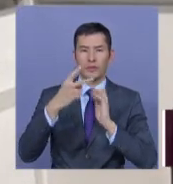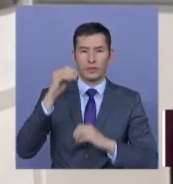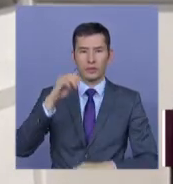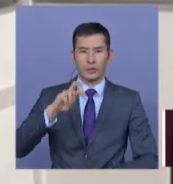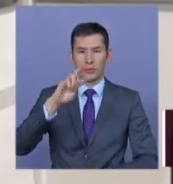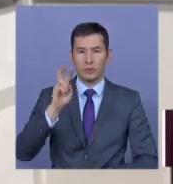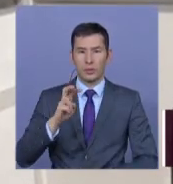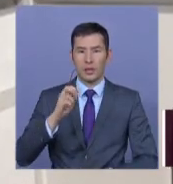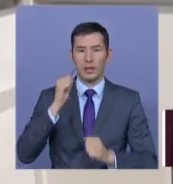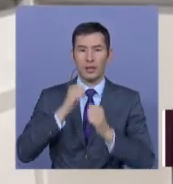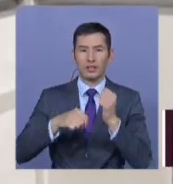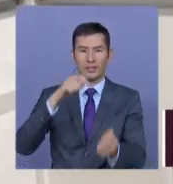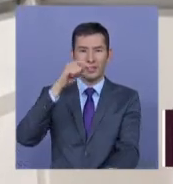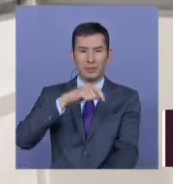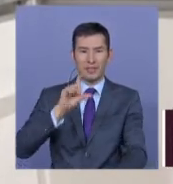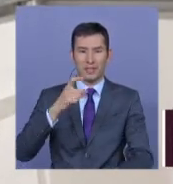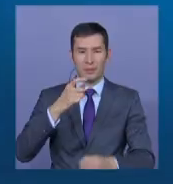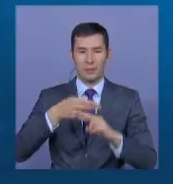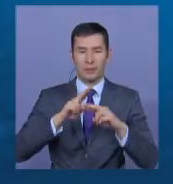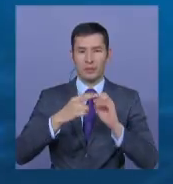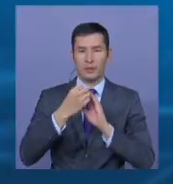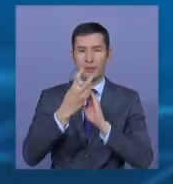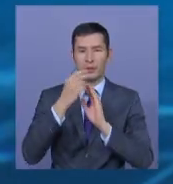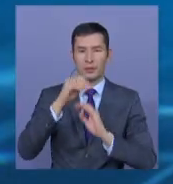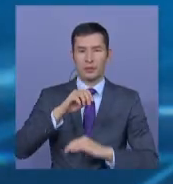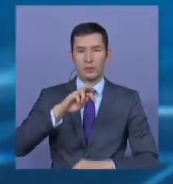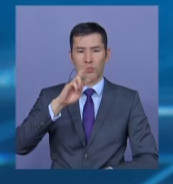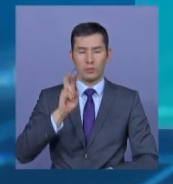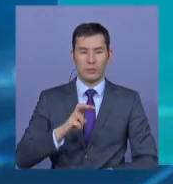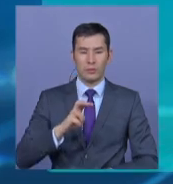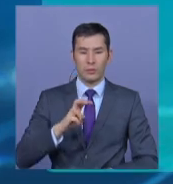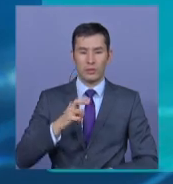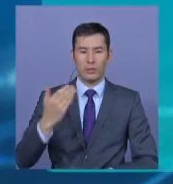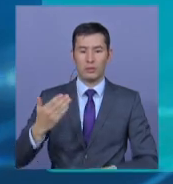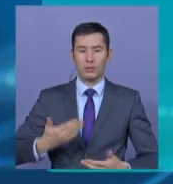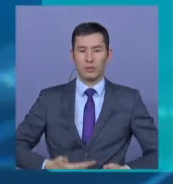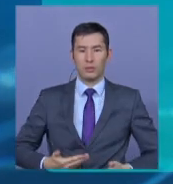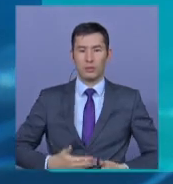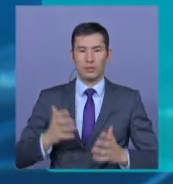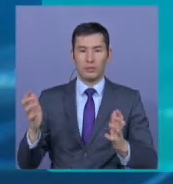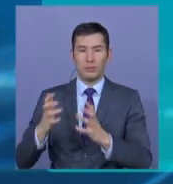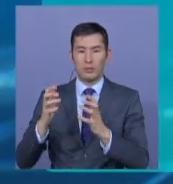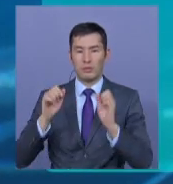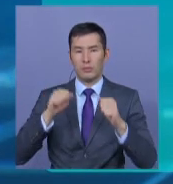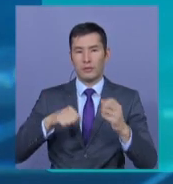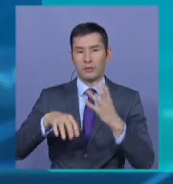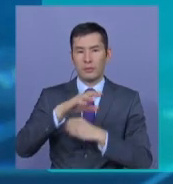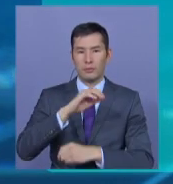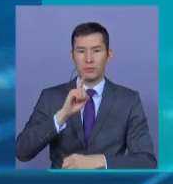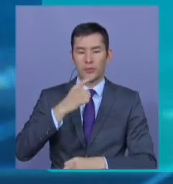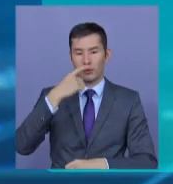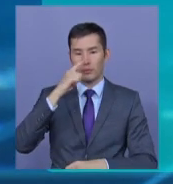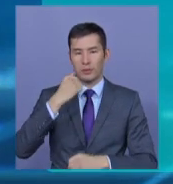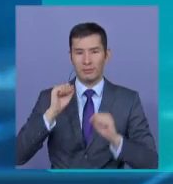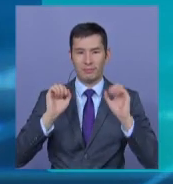әр курсына 12 мың ақш доллары қажет. Теңізге тамған тамшыдай болса да, Заңғардың өмірін сақтап қалуға сіз де үлес қосуға асығыңыз. Заңғардың